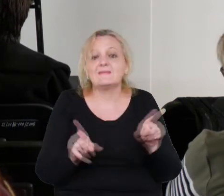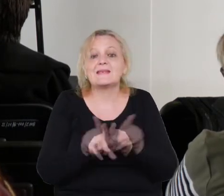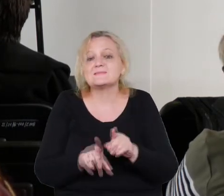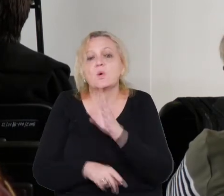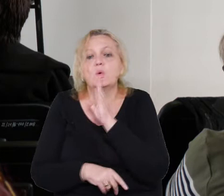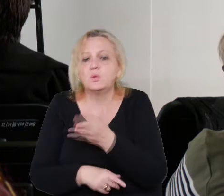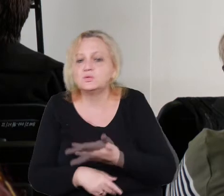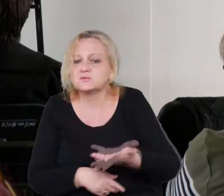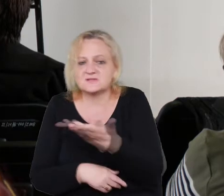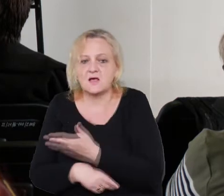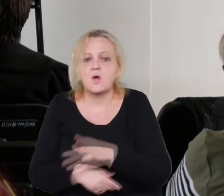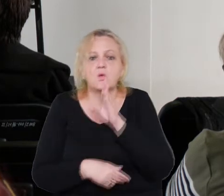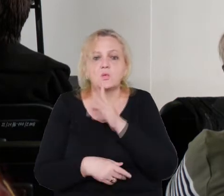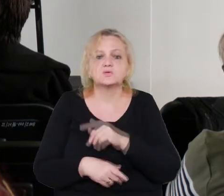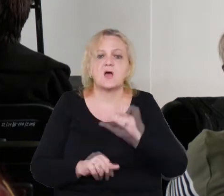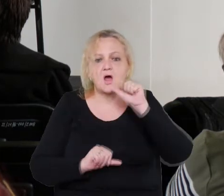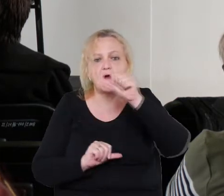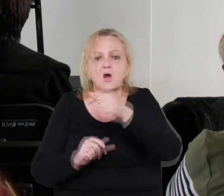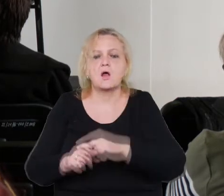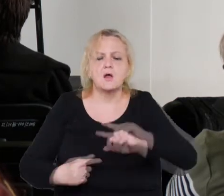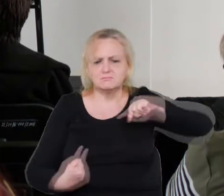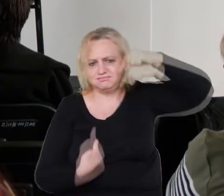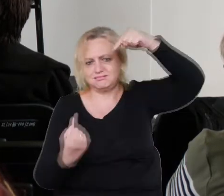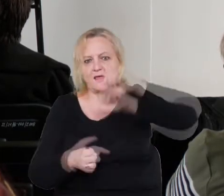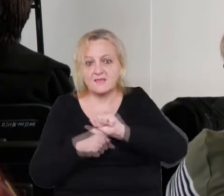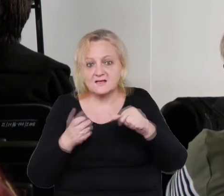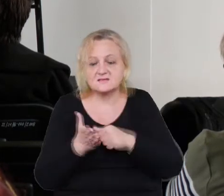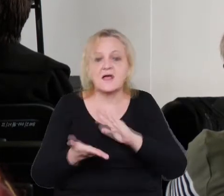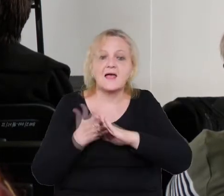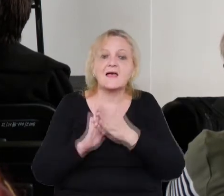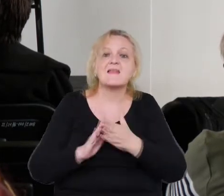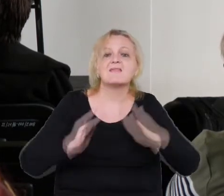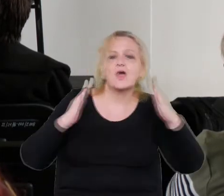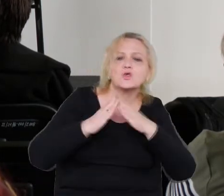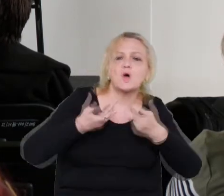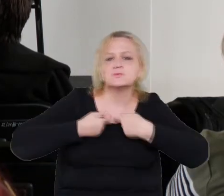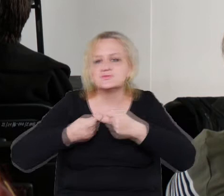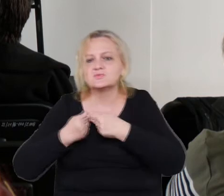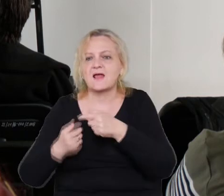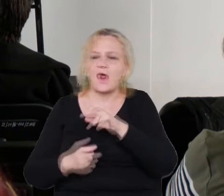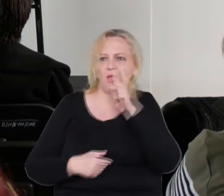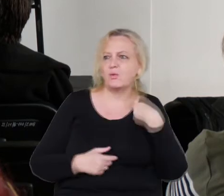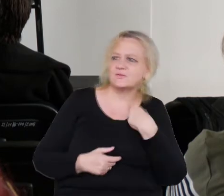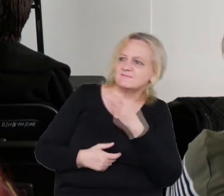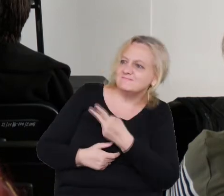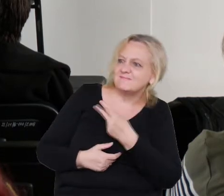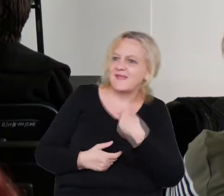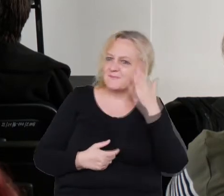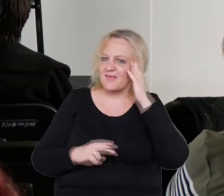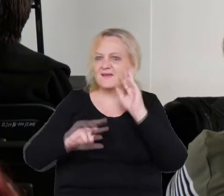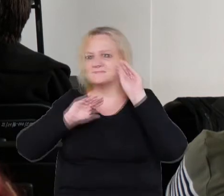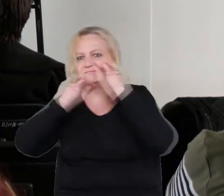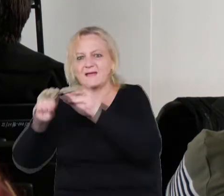stany które są narażone na coroczne uderzenia huraganów jak się zmienił rynek nieruchomości jak to już tam się ludzie niechętnie zaczynają